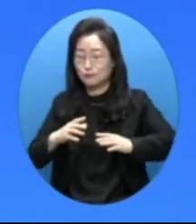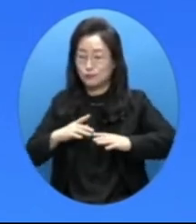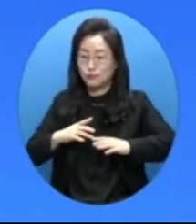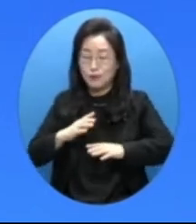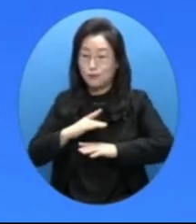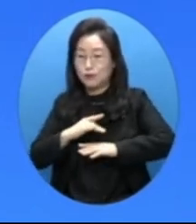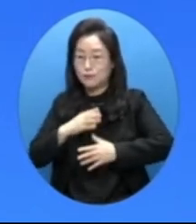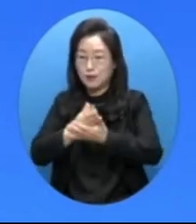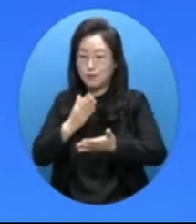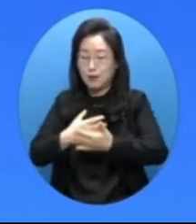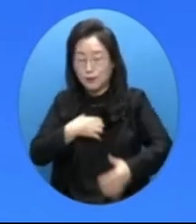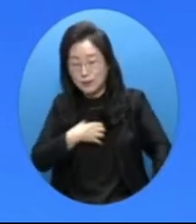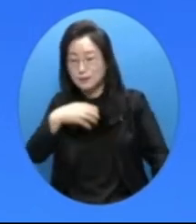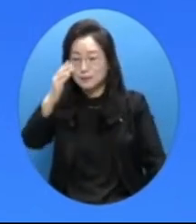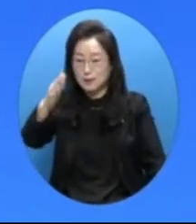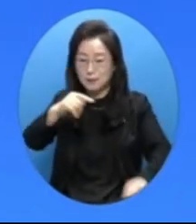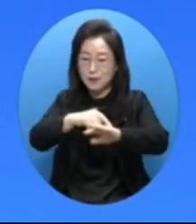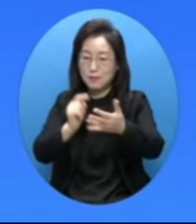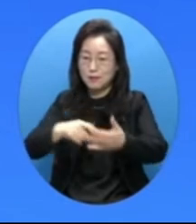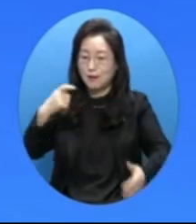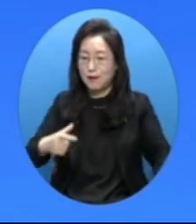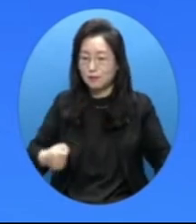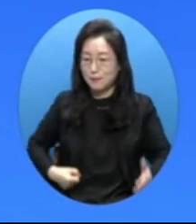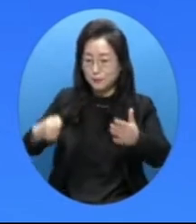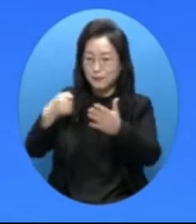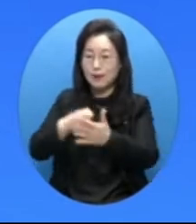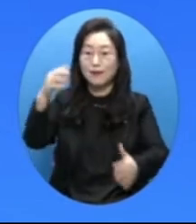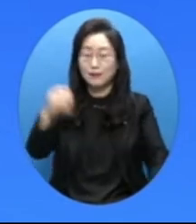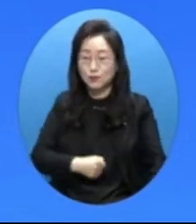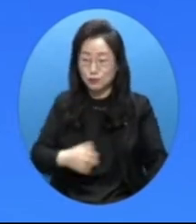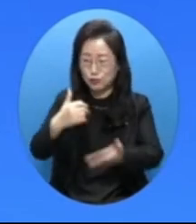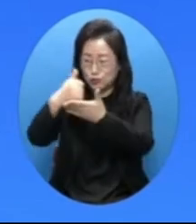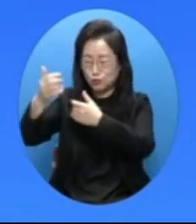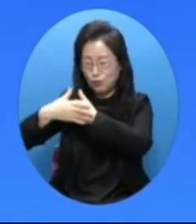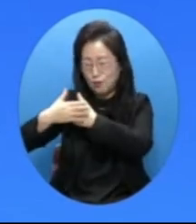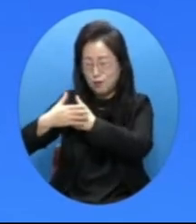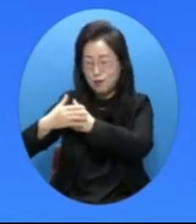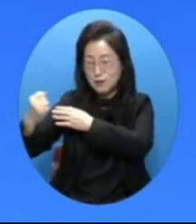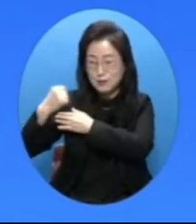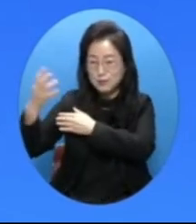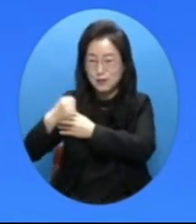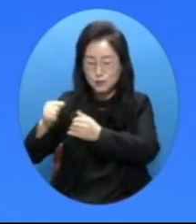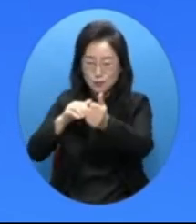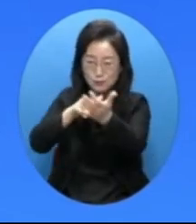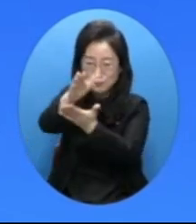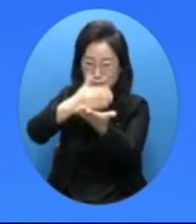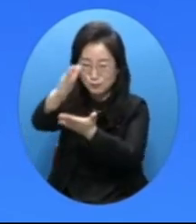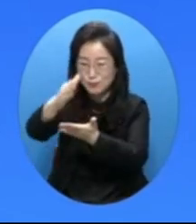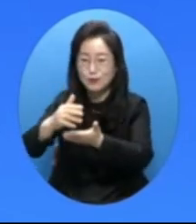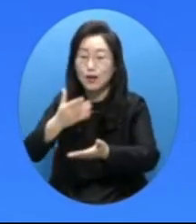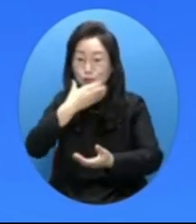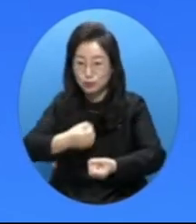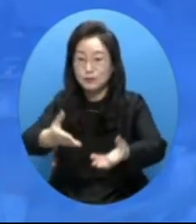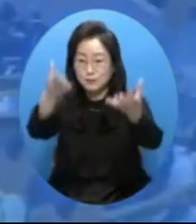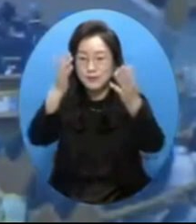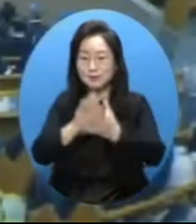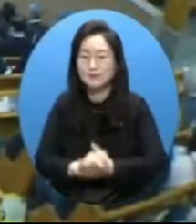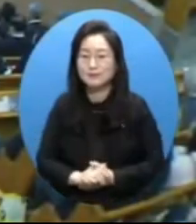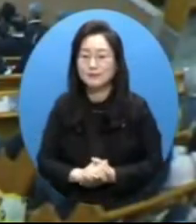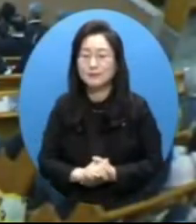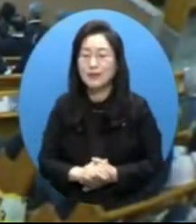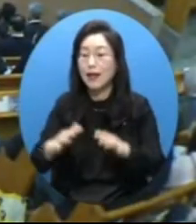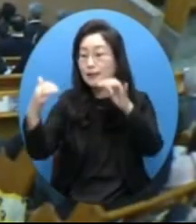염려하지 말고 걱정하지 말고 마음을 가하며 담대하여 주의 도심으로 물리치는 우리보다 되기를 주의 이름으로 축원합니다